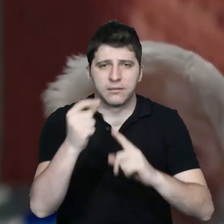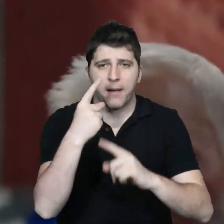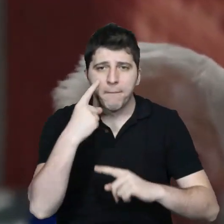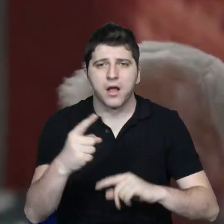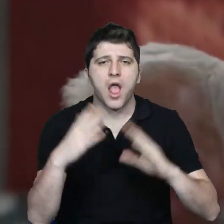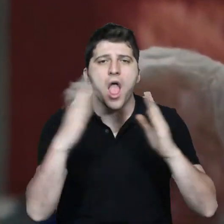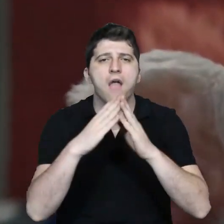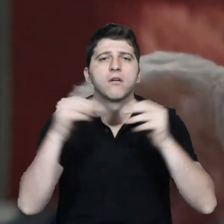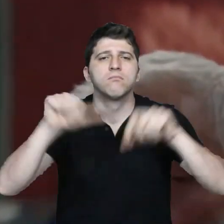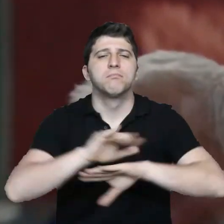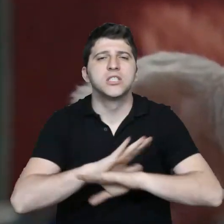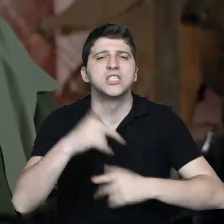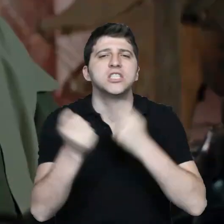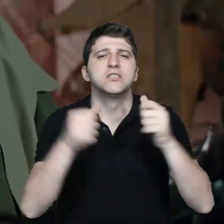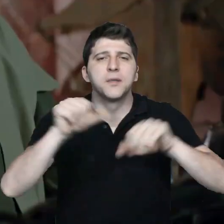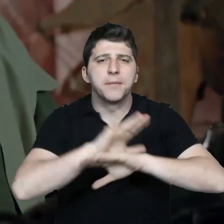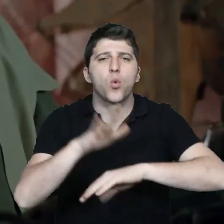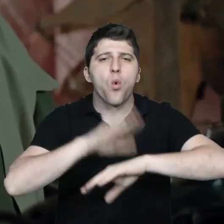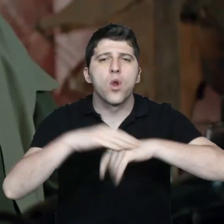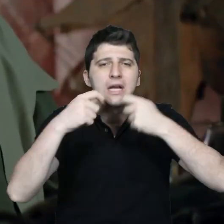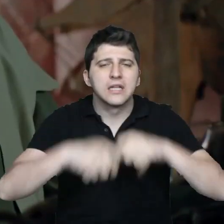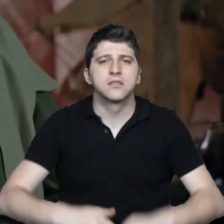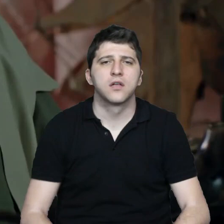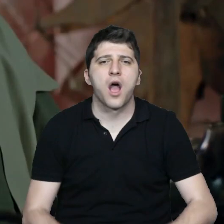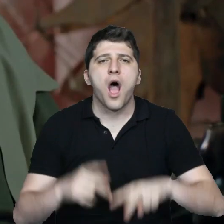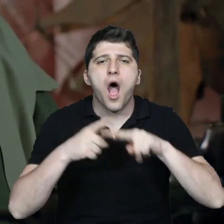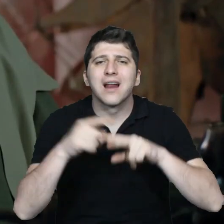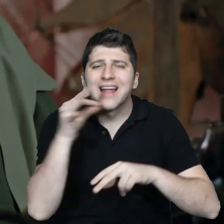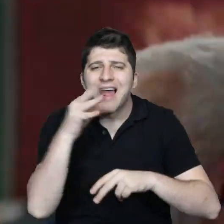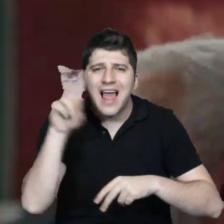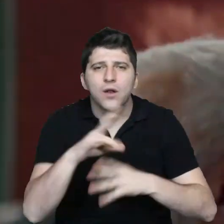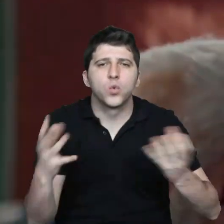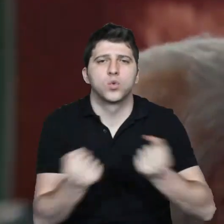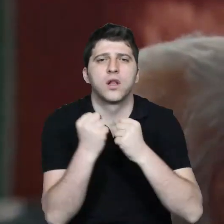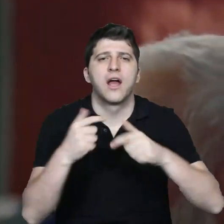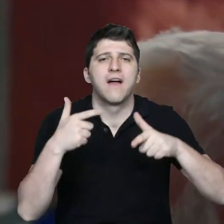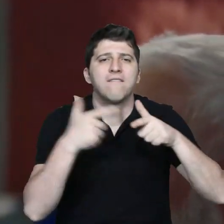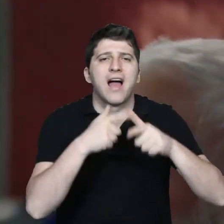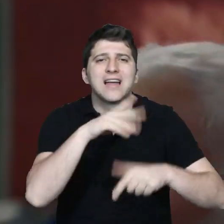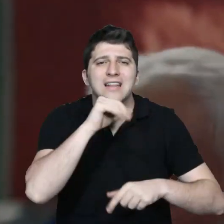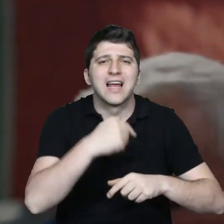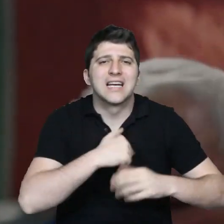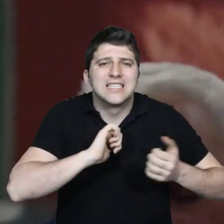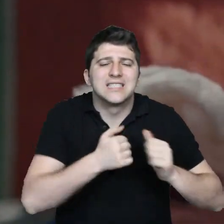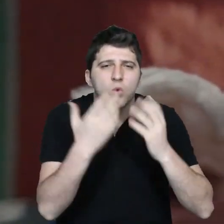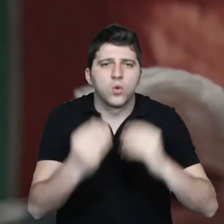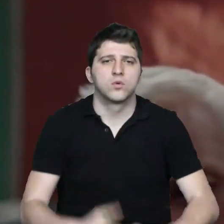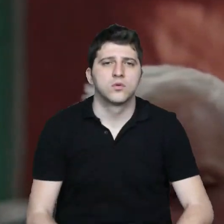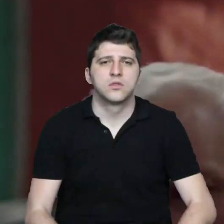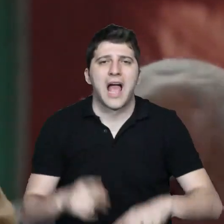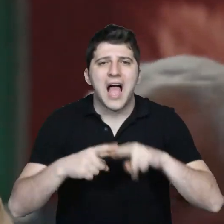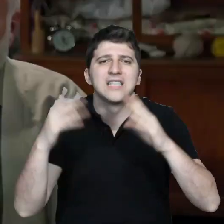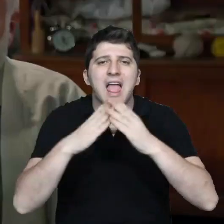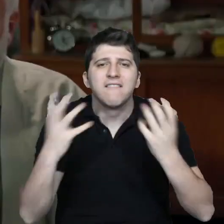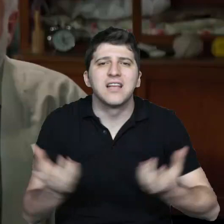bak, evini kaybetti, işini kaybetti, kolu kırıldı. Arda az kalsın ölüyordu. Faik de kalp krizi geçirdi. Asil'in